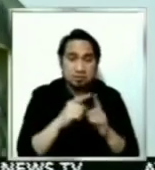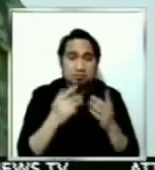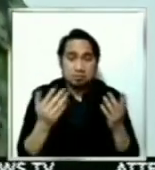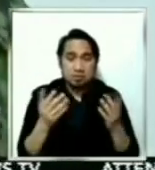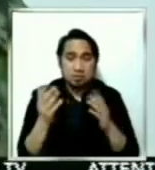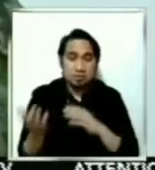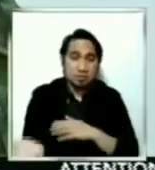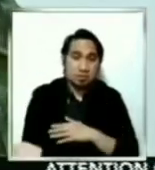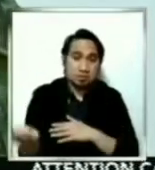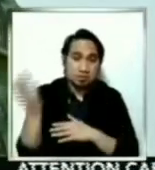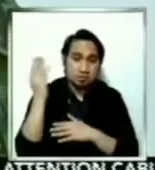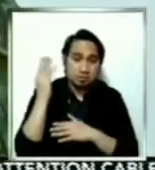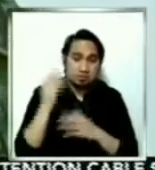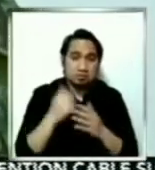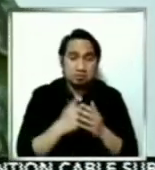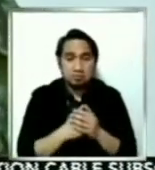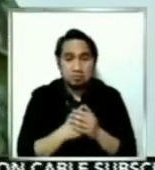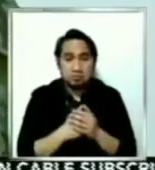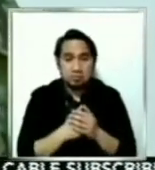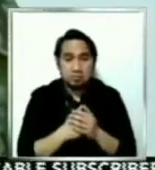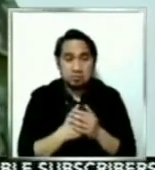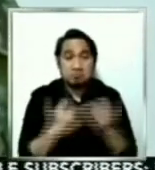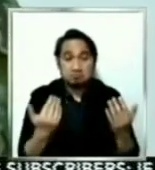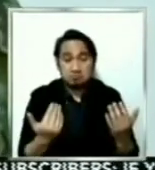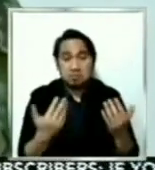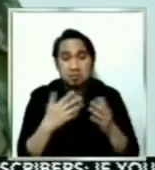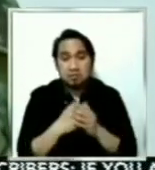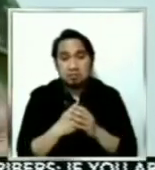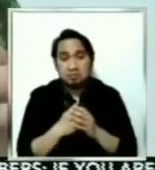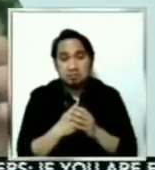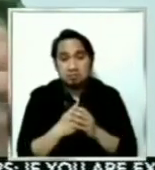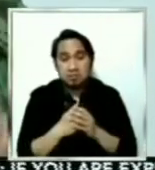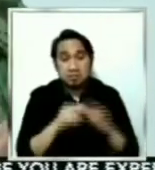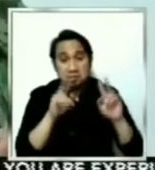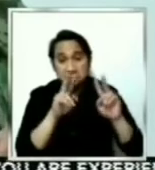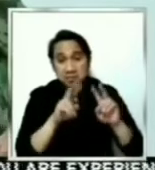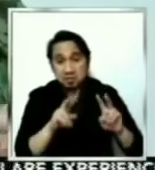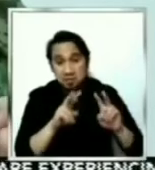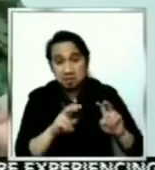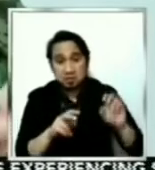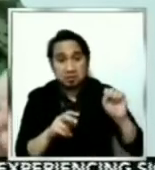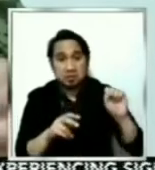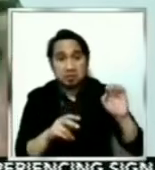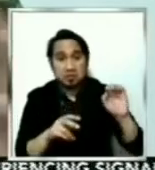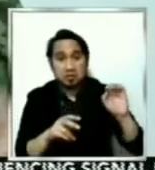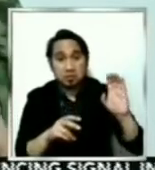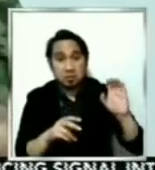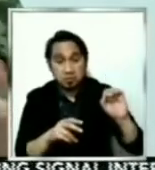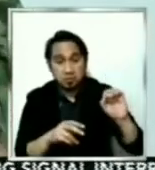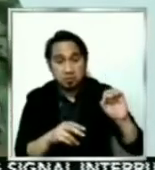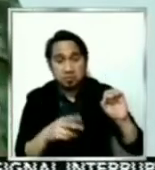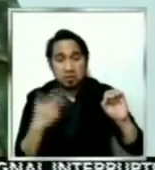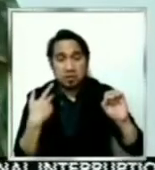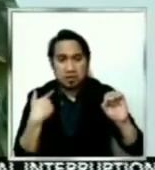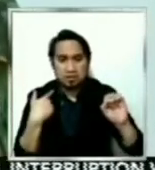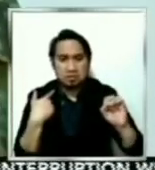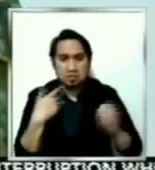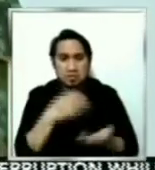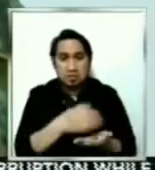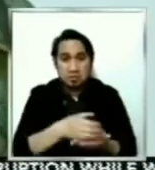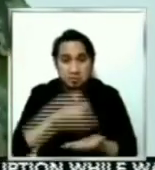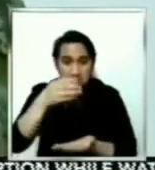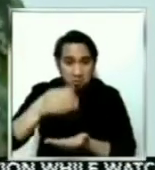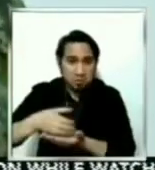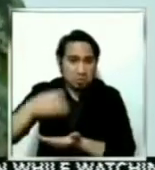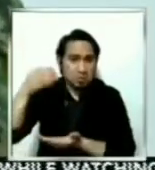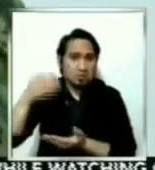morning. And based doon sa nakita ng show ko natin, doon sa scene, meron mga bote ng mga whiskey,